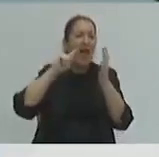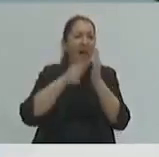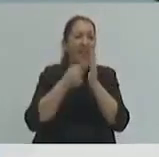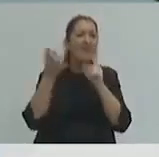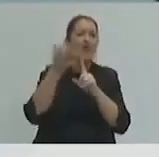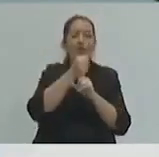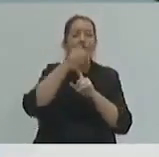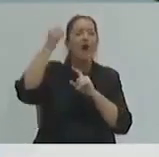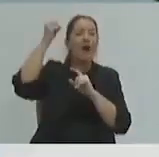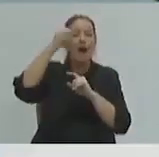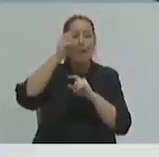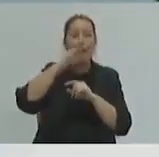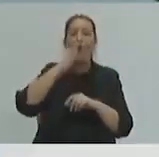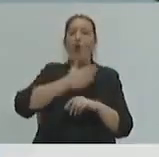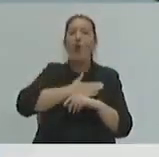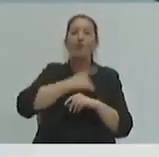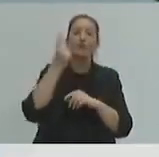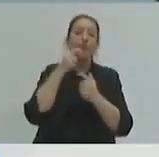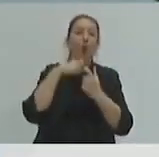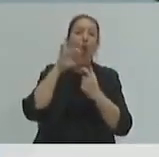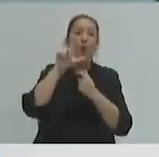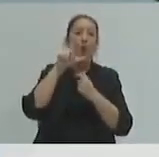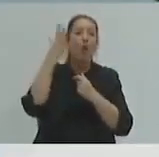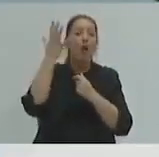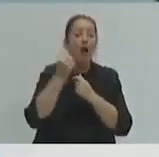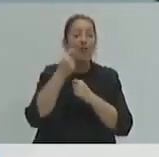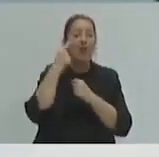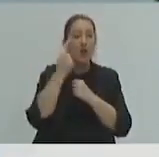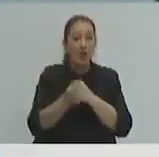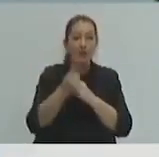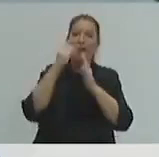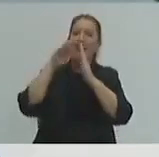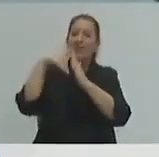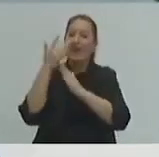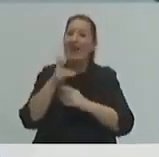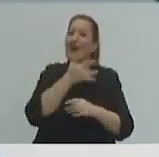Parti ile dünyada öncü bir rol aldığını göstermiş. Diğer taraftan